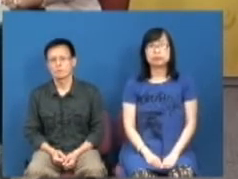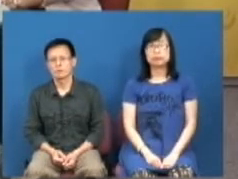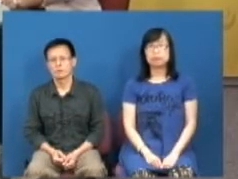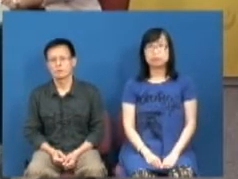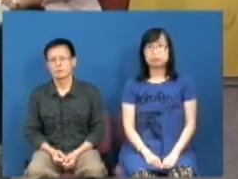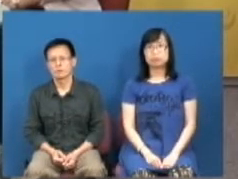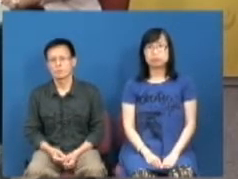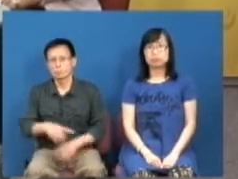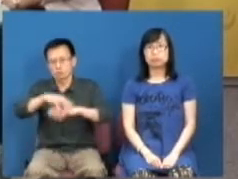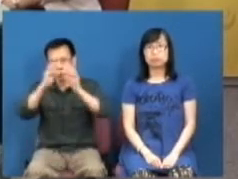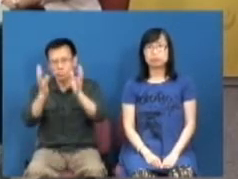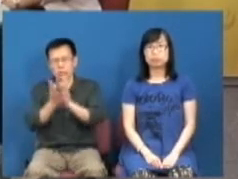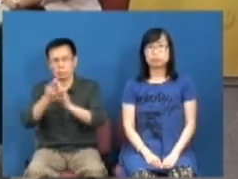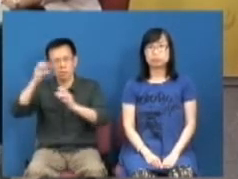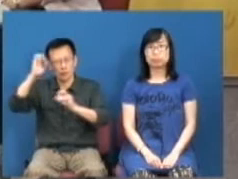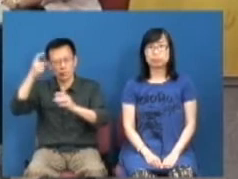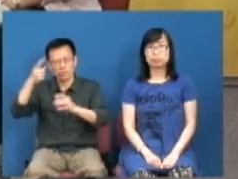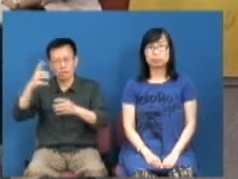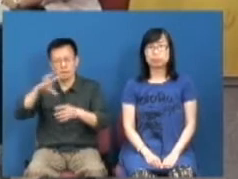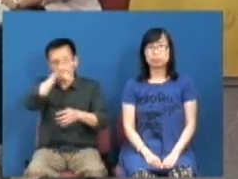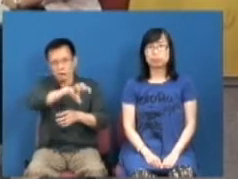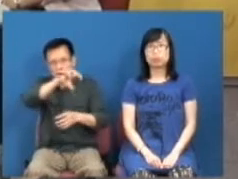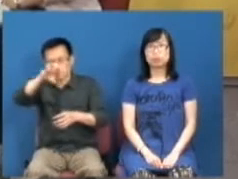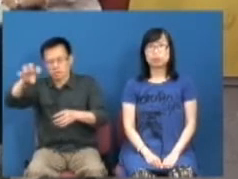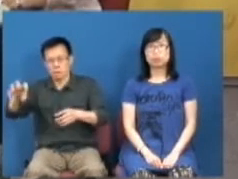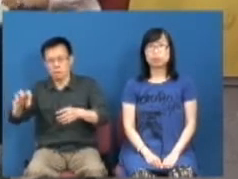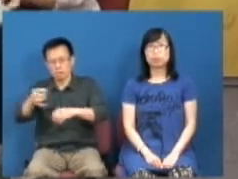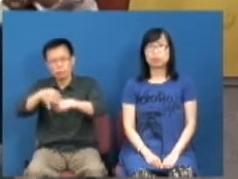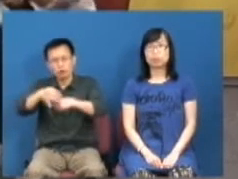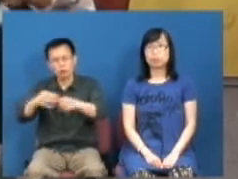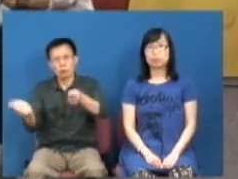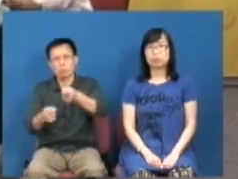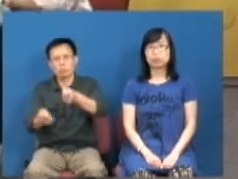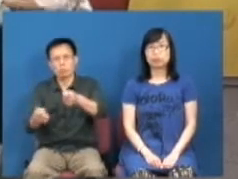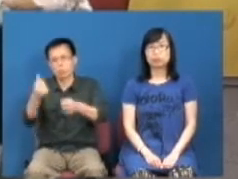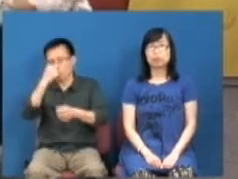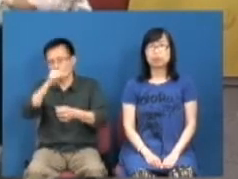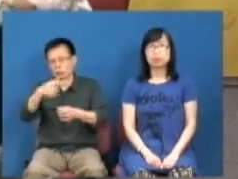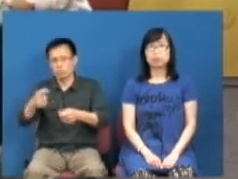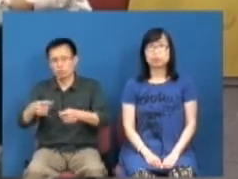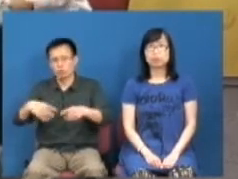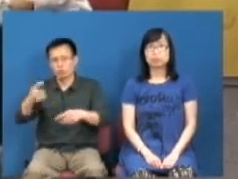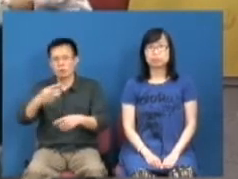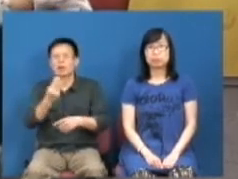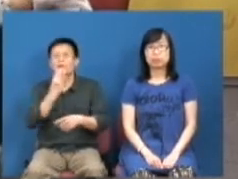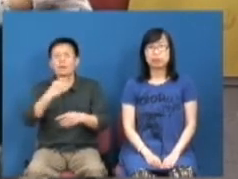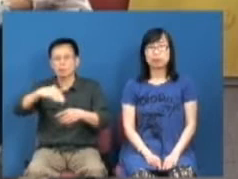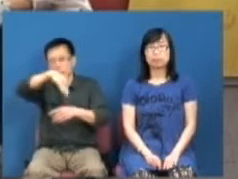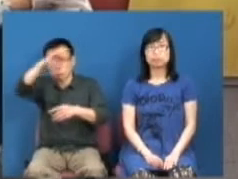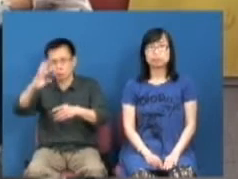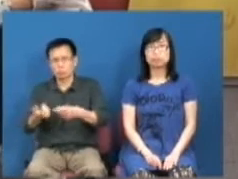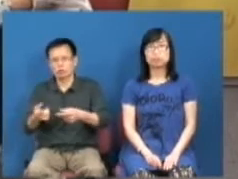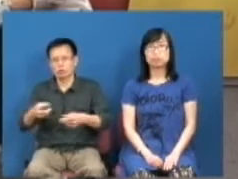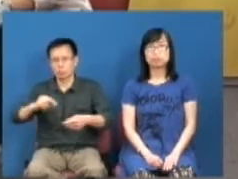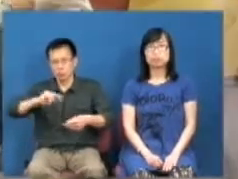概念咧係抄咗挪威嘅一啲，即係譬如可能呢幅圖上就係一個挪威岩洞變體育館嘅一個例子